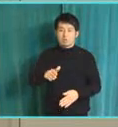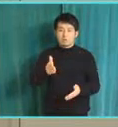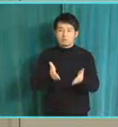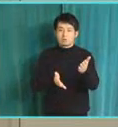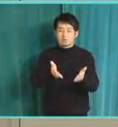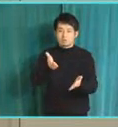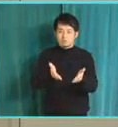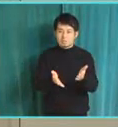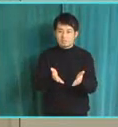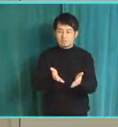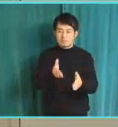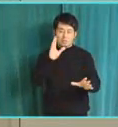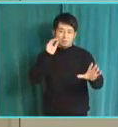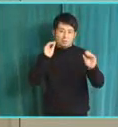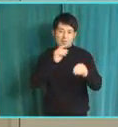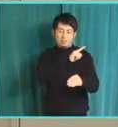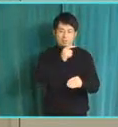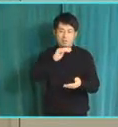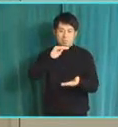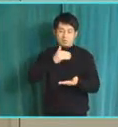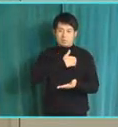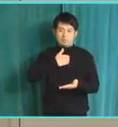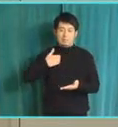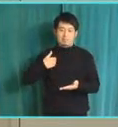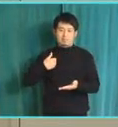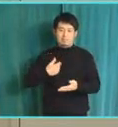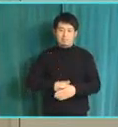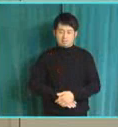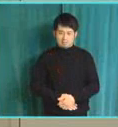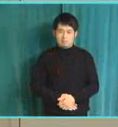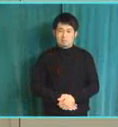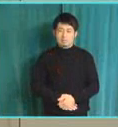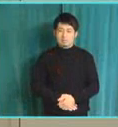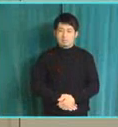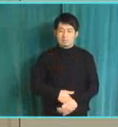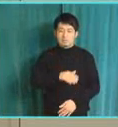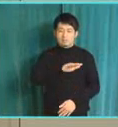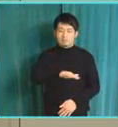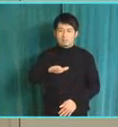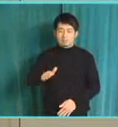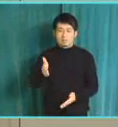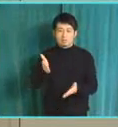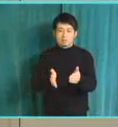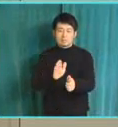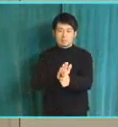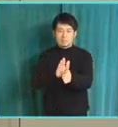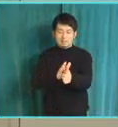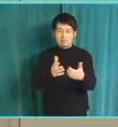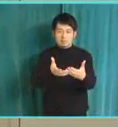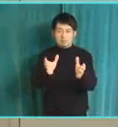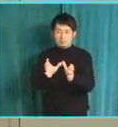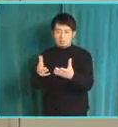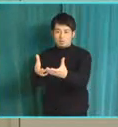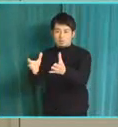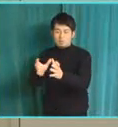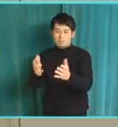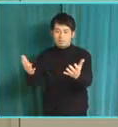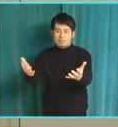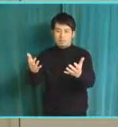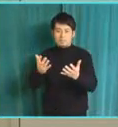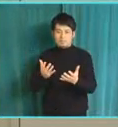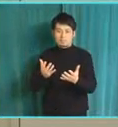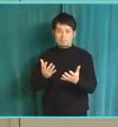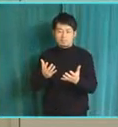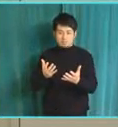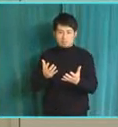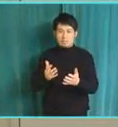ブースで団体たくさん集まってますので、子育て支援に関する団体がたくさん集まってますので、そこでそれぞれのブースでいろんな情報を得られるので